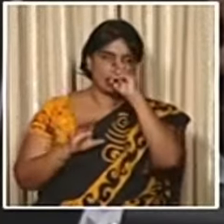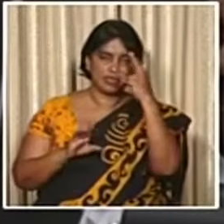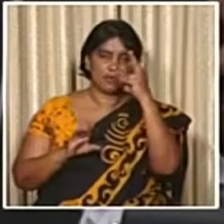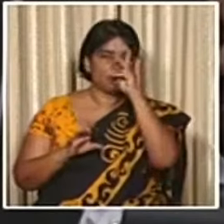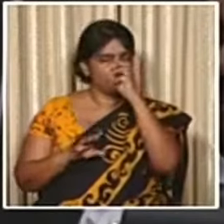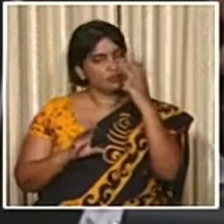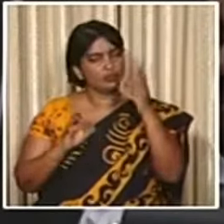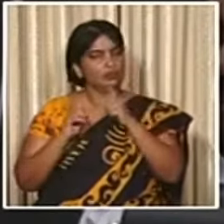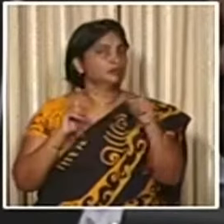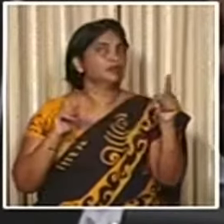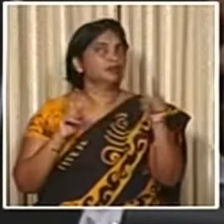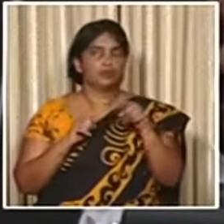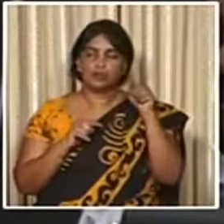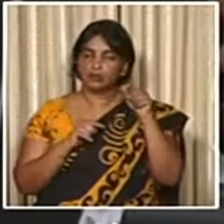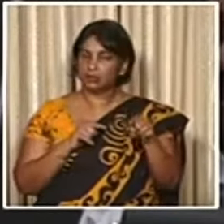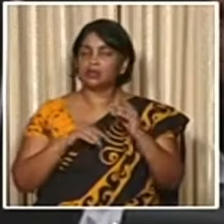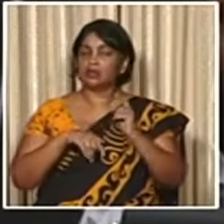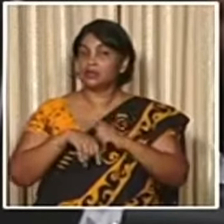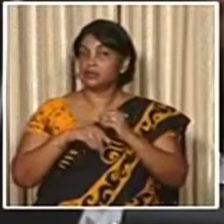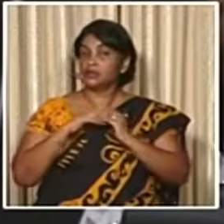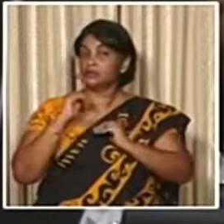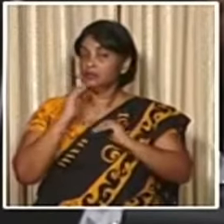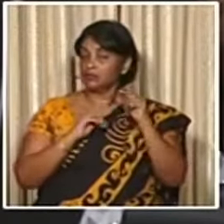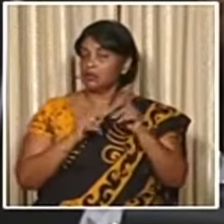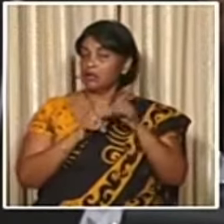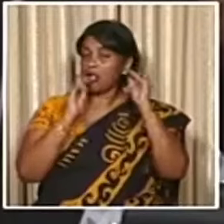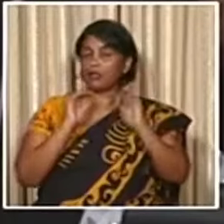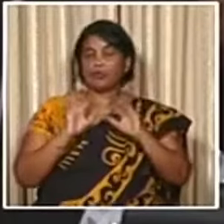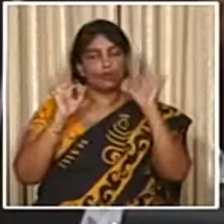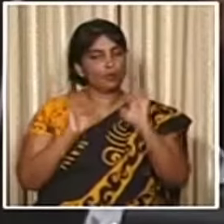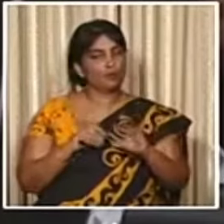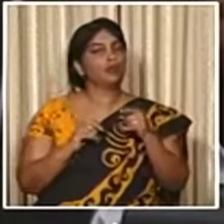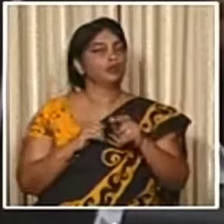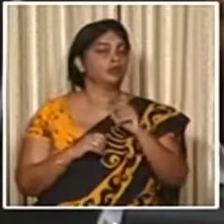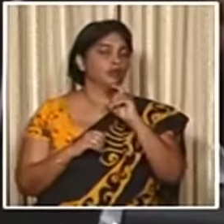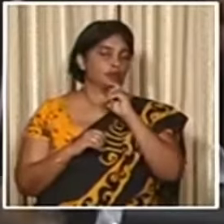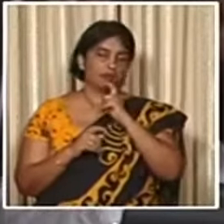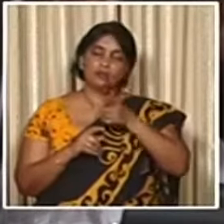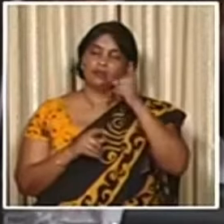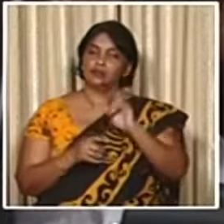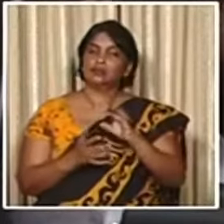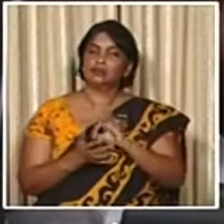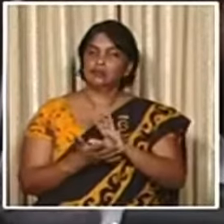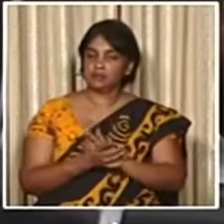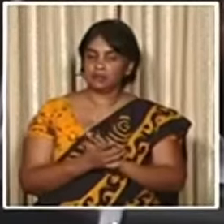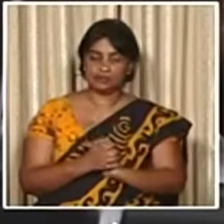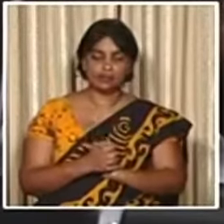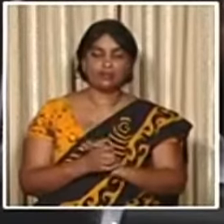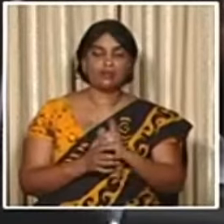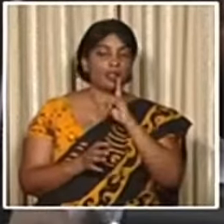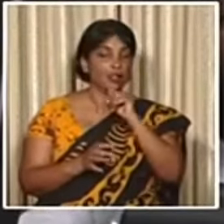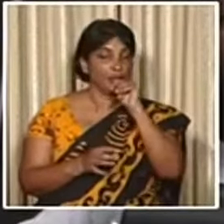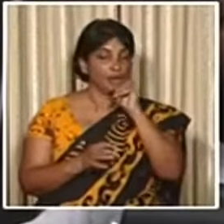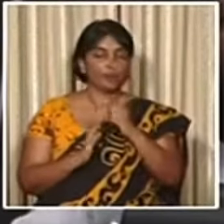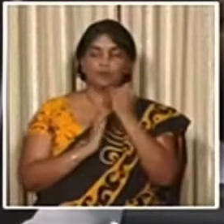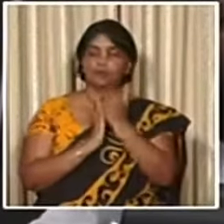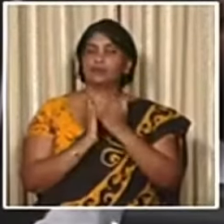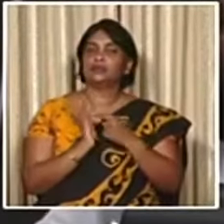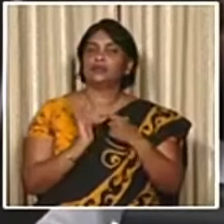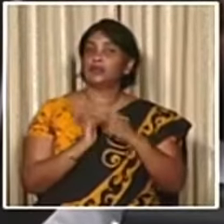එක එක කාර්යයට ඒ කාල සීමාවට අඩු නොවන කාලයක් තමයි අධිකරණයෙන් නියම කරන්නේ. එතකොට ඒවා නිශ්චිතව